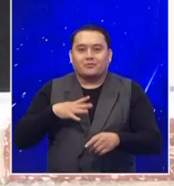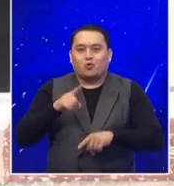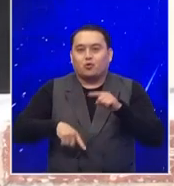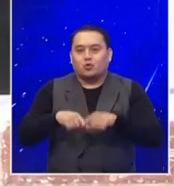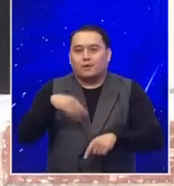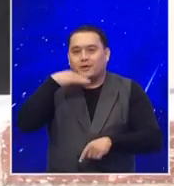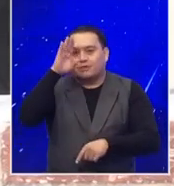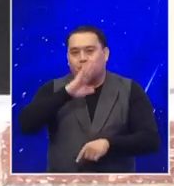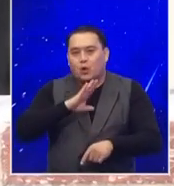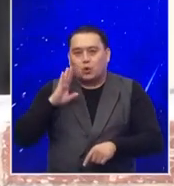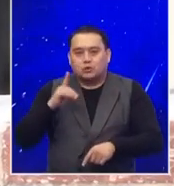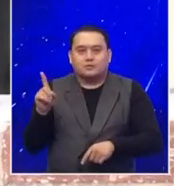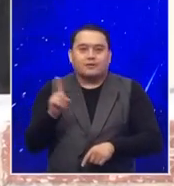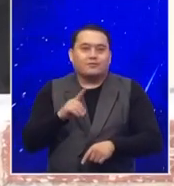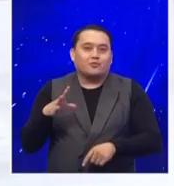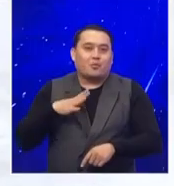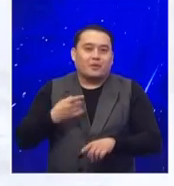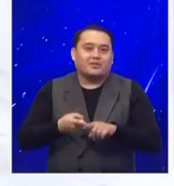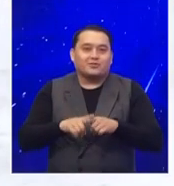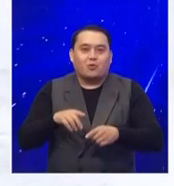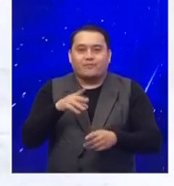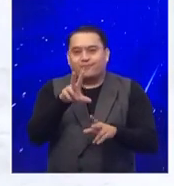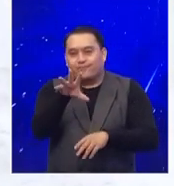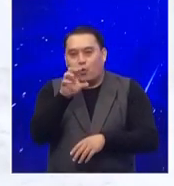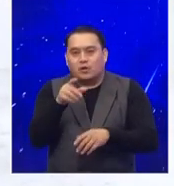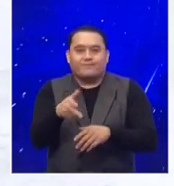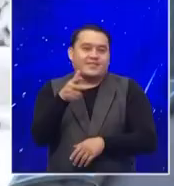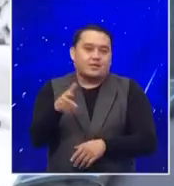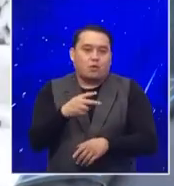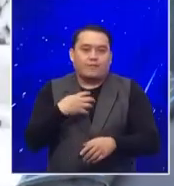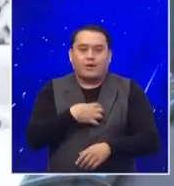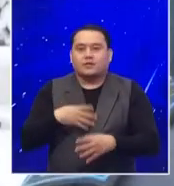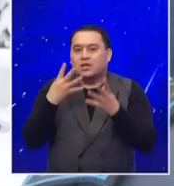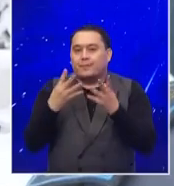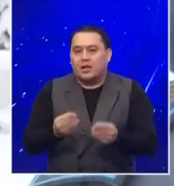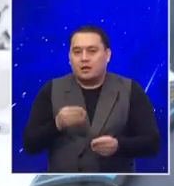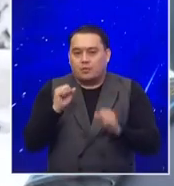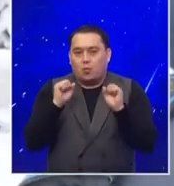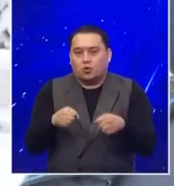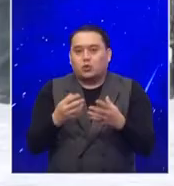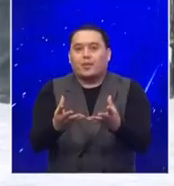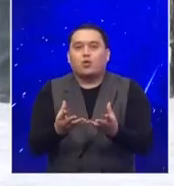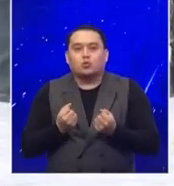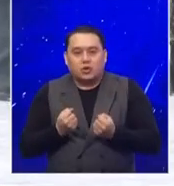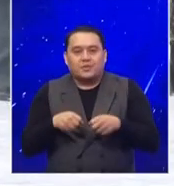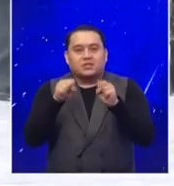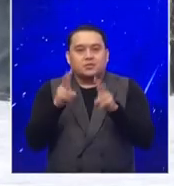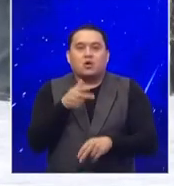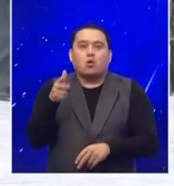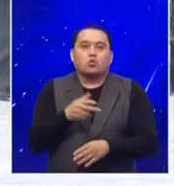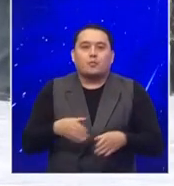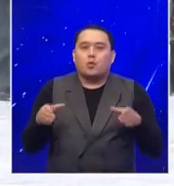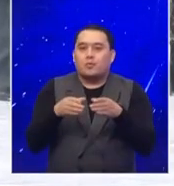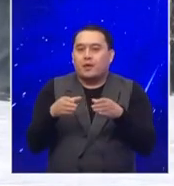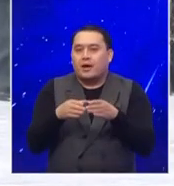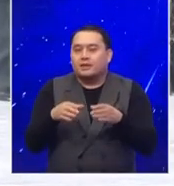и друзей на торжественную церемонию не допустили. Однако фото и видео со знаменательного дня родные все же получили. Специальная съемочная группа